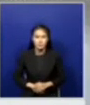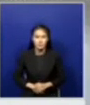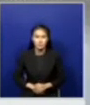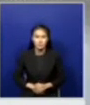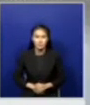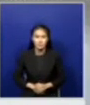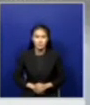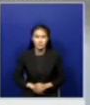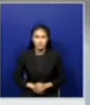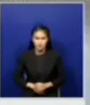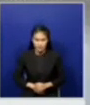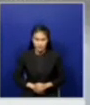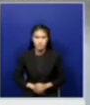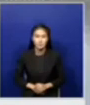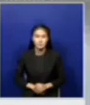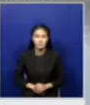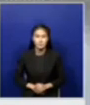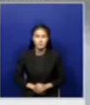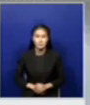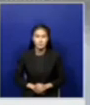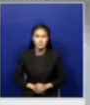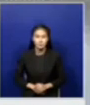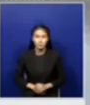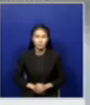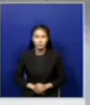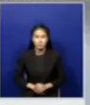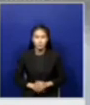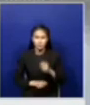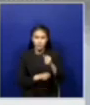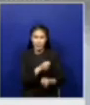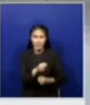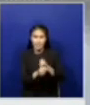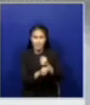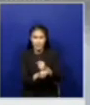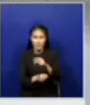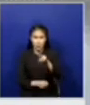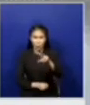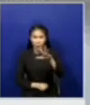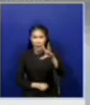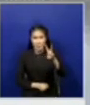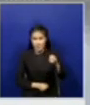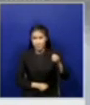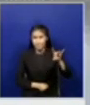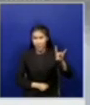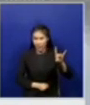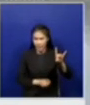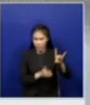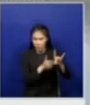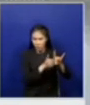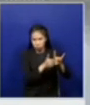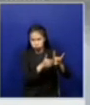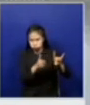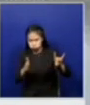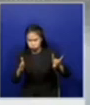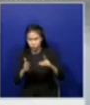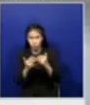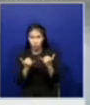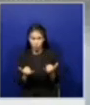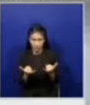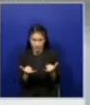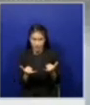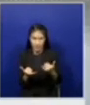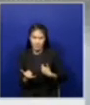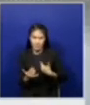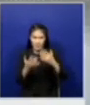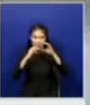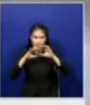ประธานที่เคารพครับตั้งแต่ปี2558จนถึงปัจจุบันรัฐบาลนี้ได้ใ